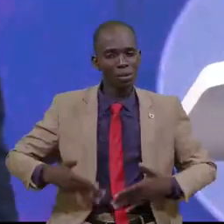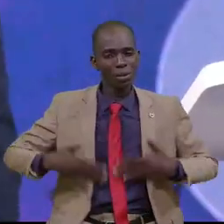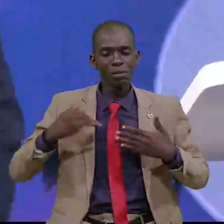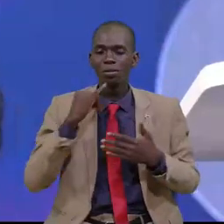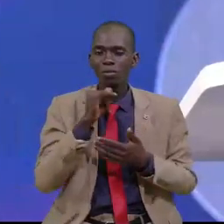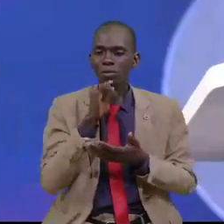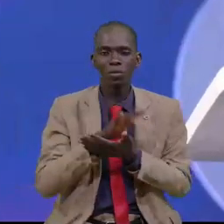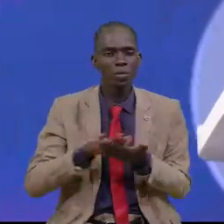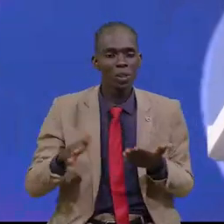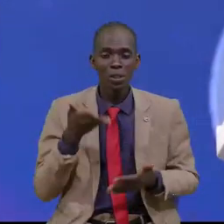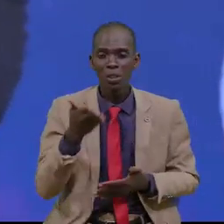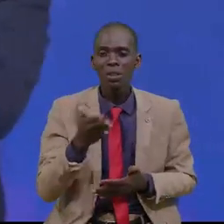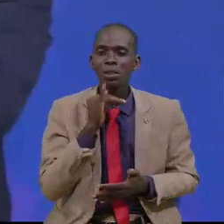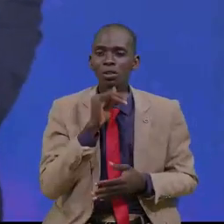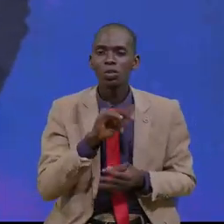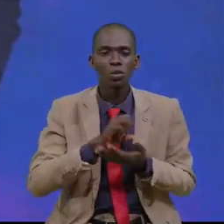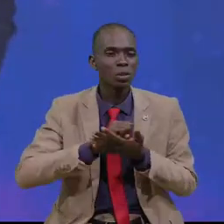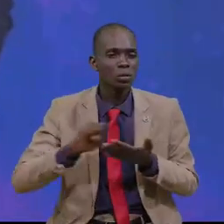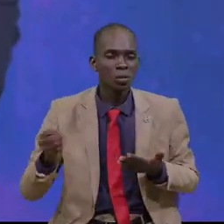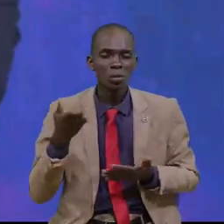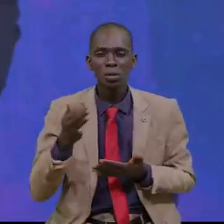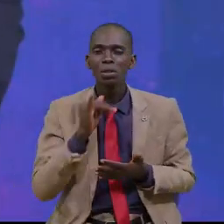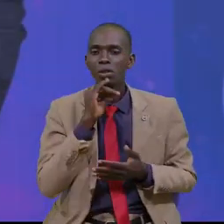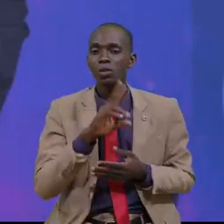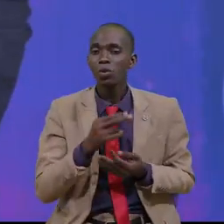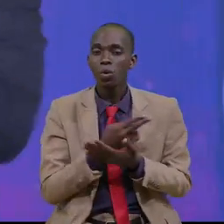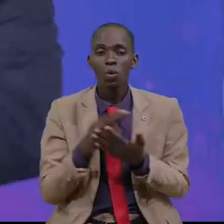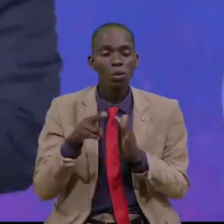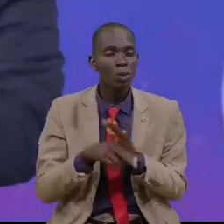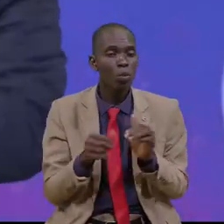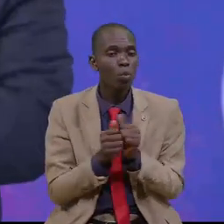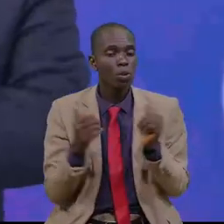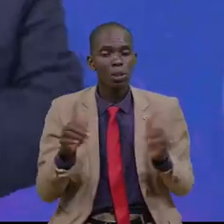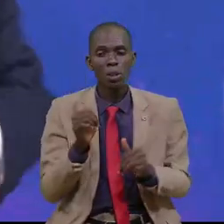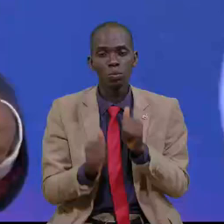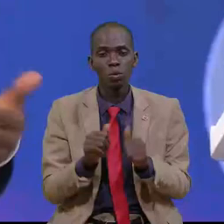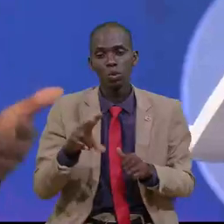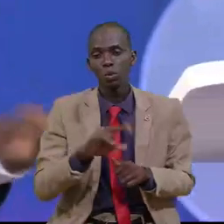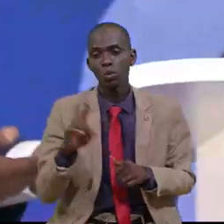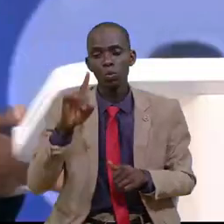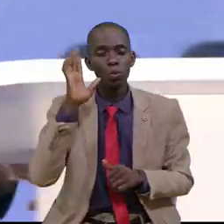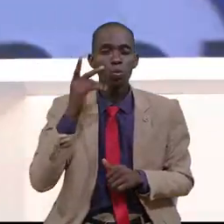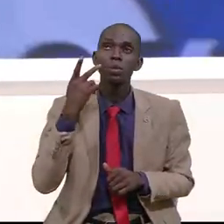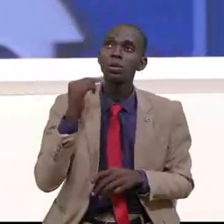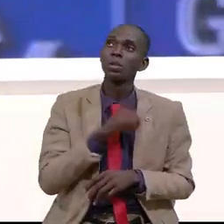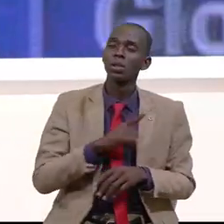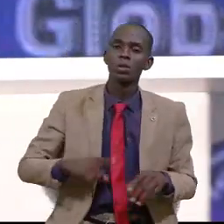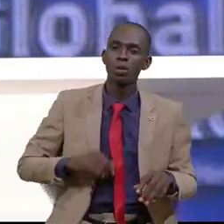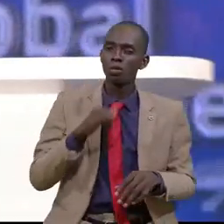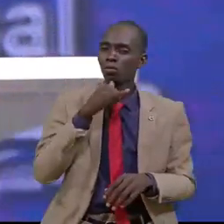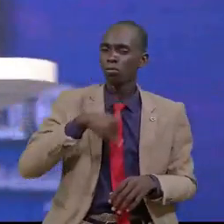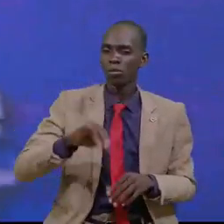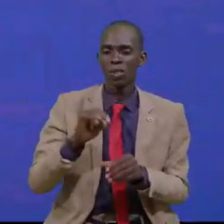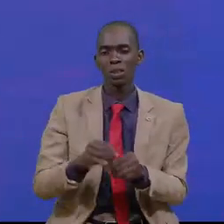été purifiée. Il n'y a pas de sanctification. Il n'y a pas de sainteté sans laquelle personne ne verra le Seigneur. Vous savez pourquoi?